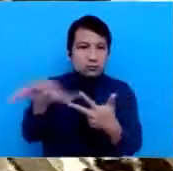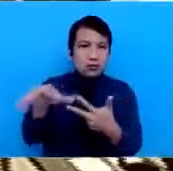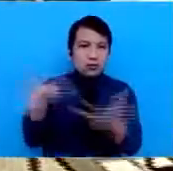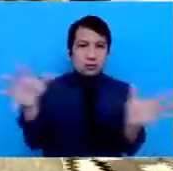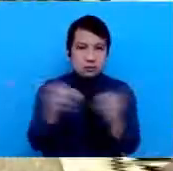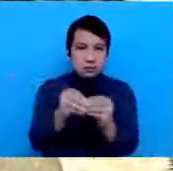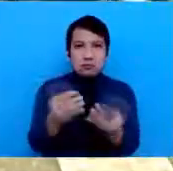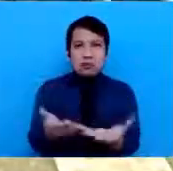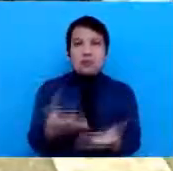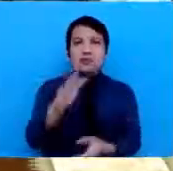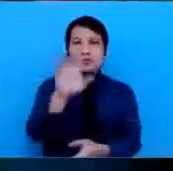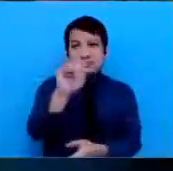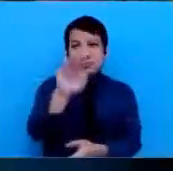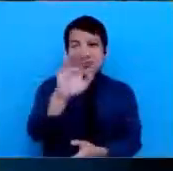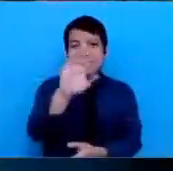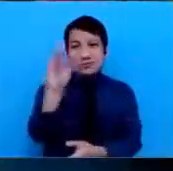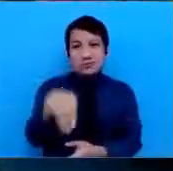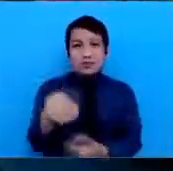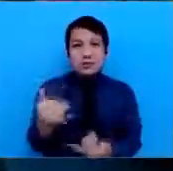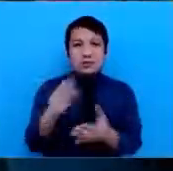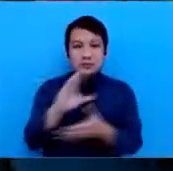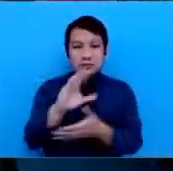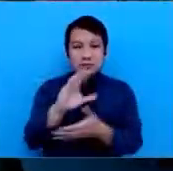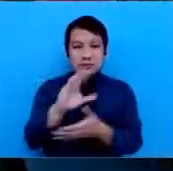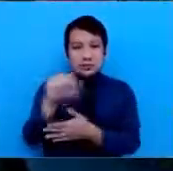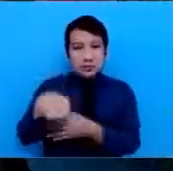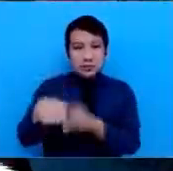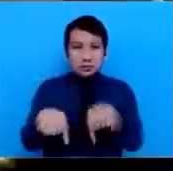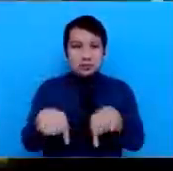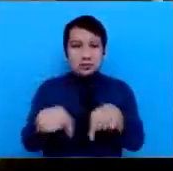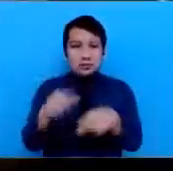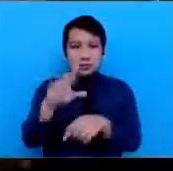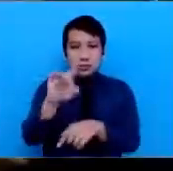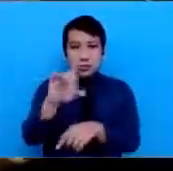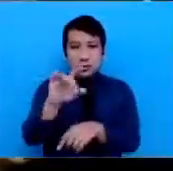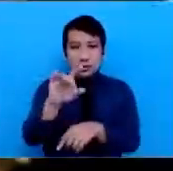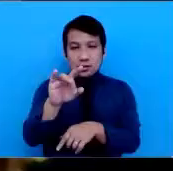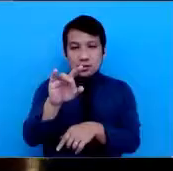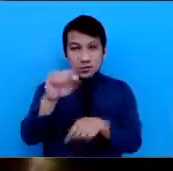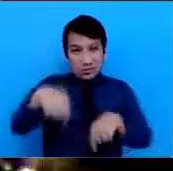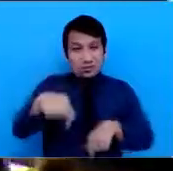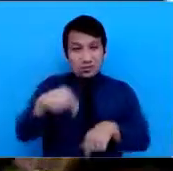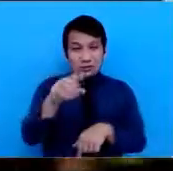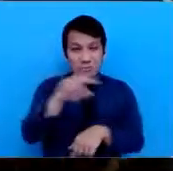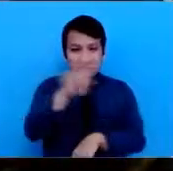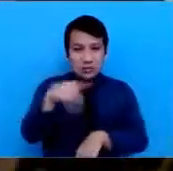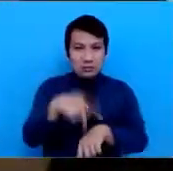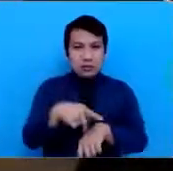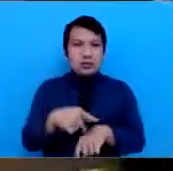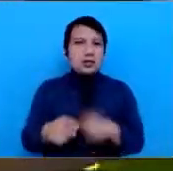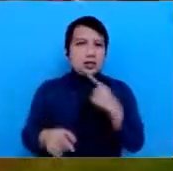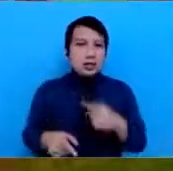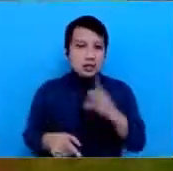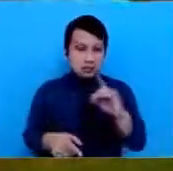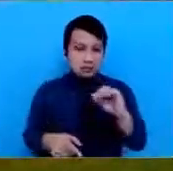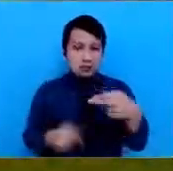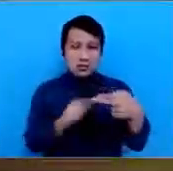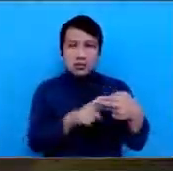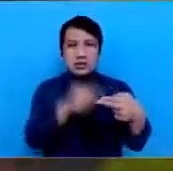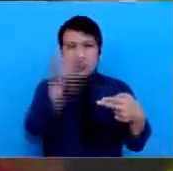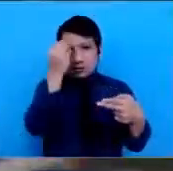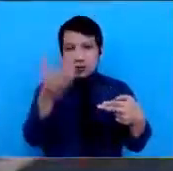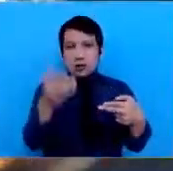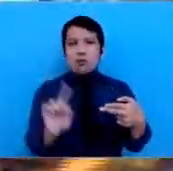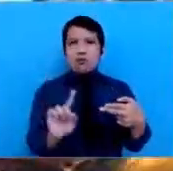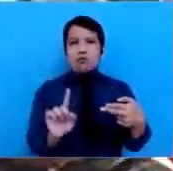may 14 na ang kaso ng Omicron sa Pilipinas. Kaya panawagan ng DOH sa mga nakasalamuhan ng Omicron cases. So